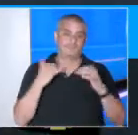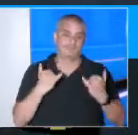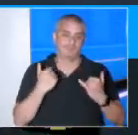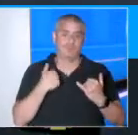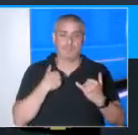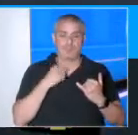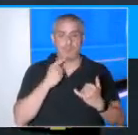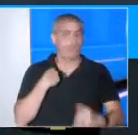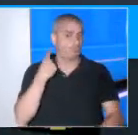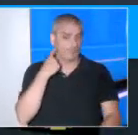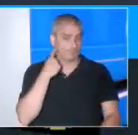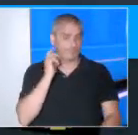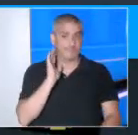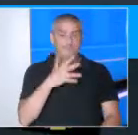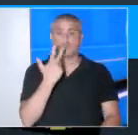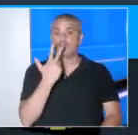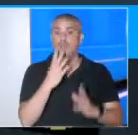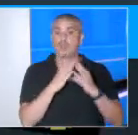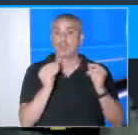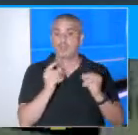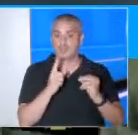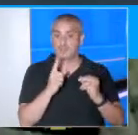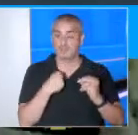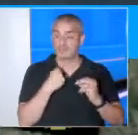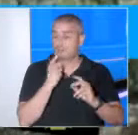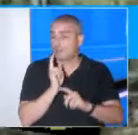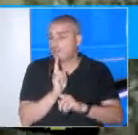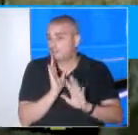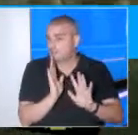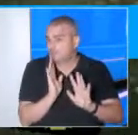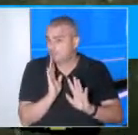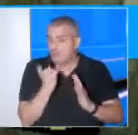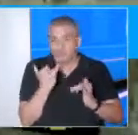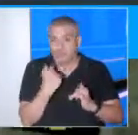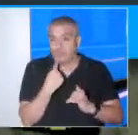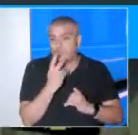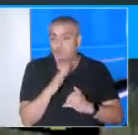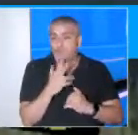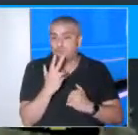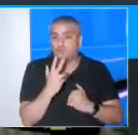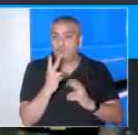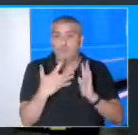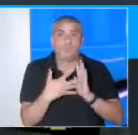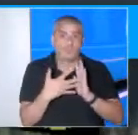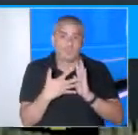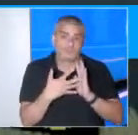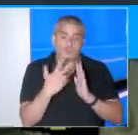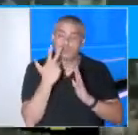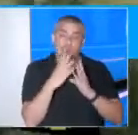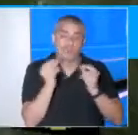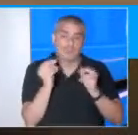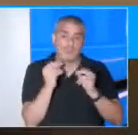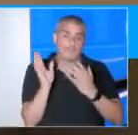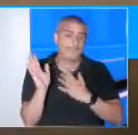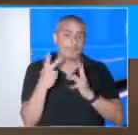אנחנו גם מדווחים על 3 נעדרים. אני רוצה לסייג את הדיווח הזה, אבל כרגע במשטרה בודקים עם 3 נעדרים